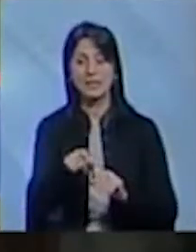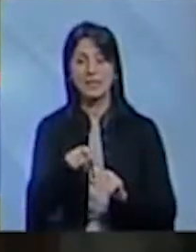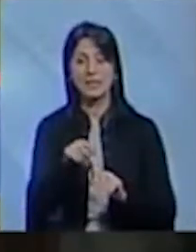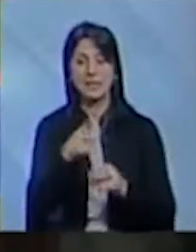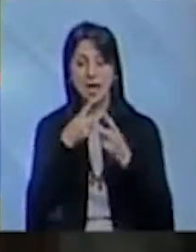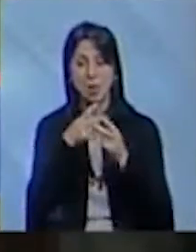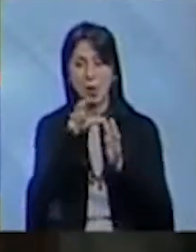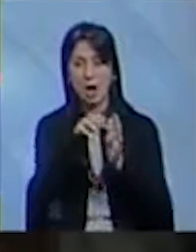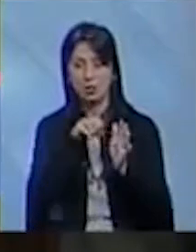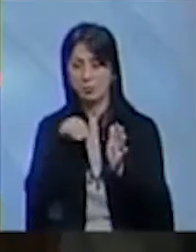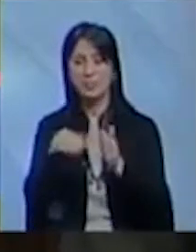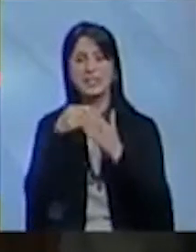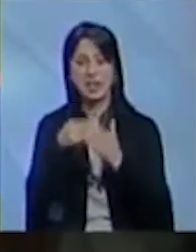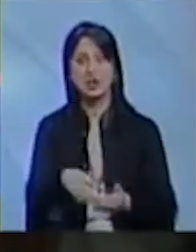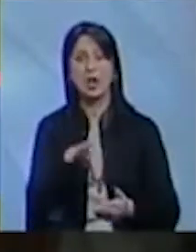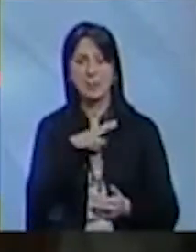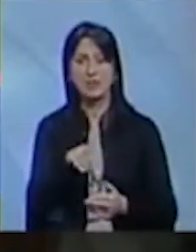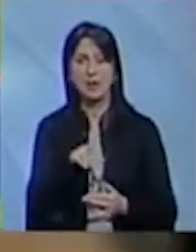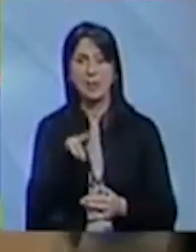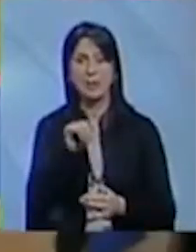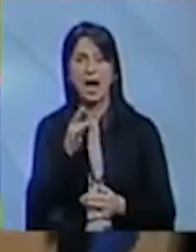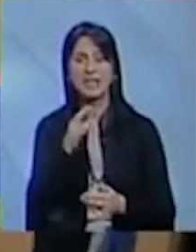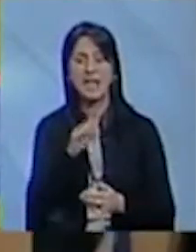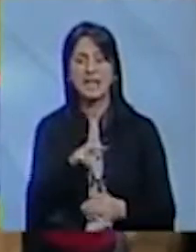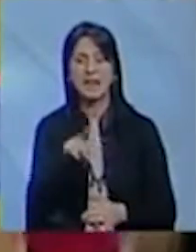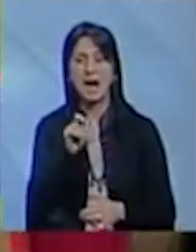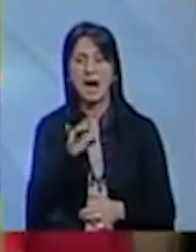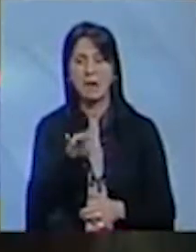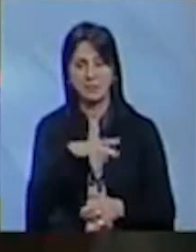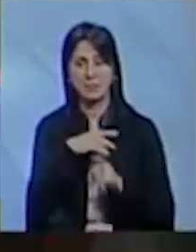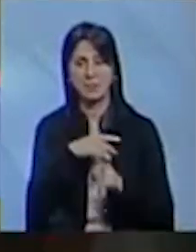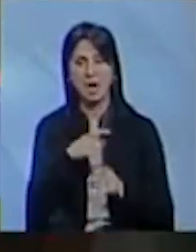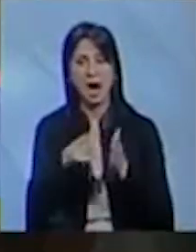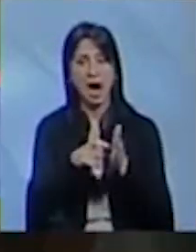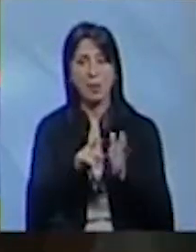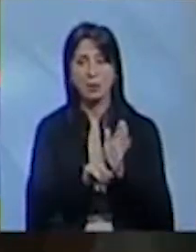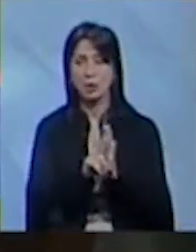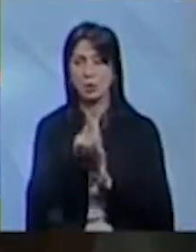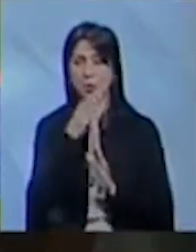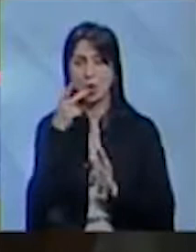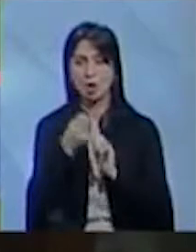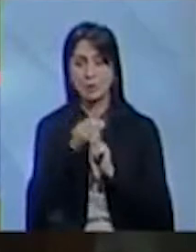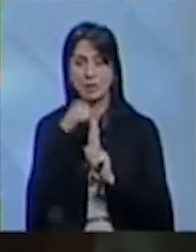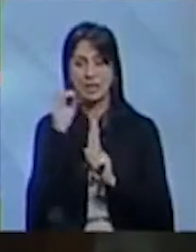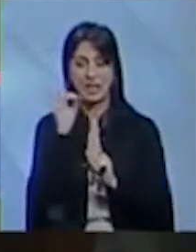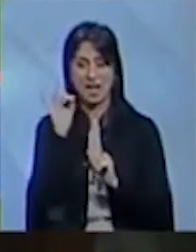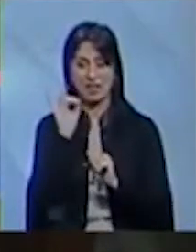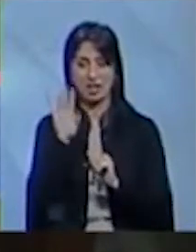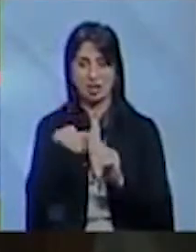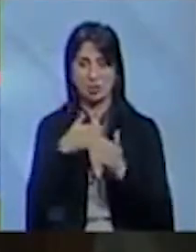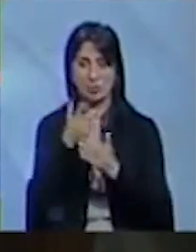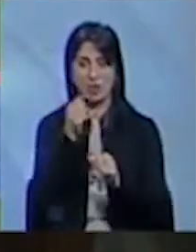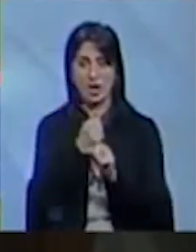საკნიდან გაიყვანეს, უკანონოდ მას ზეწოლა განახორციელეს ოთარ ფარცხალაძემ და დიმიტრი დარბაისელმა. ჯერ გამოძიება არ დაიწყეთ 2014 წლის იანვარში თქვენს